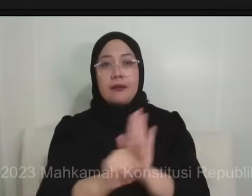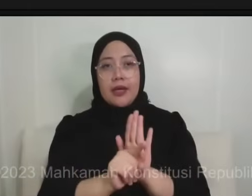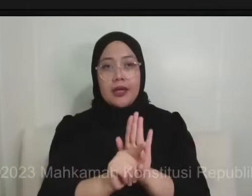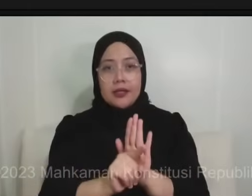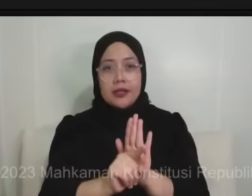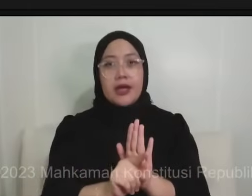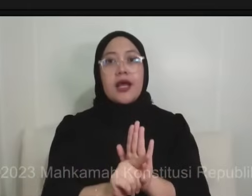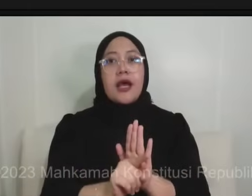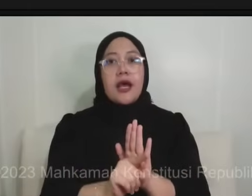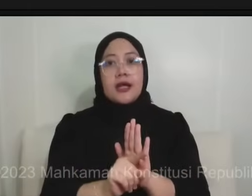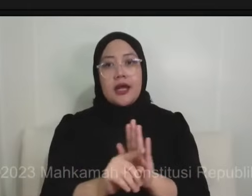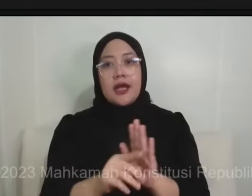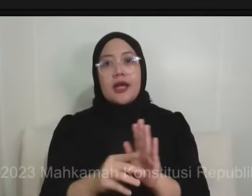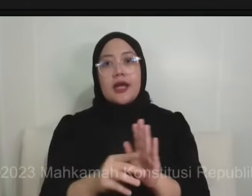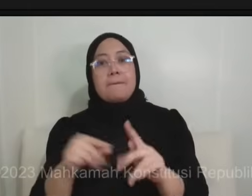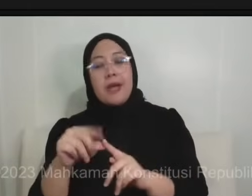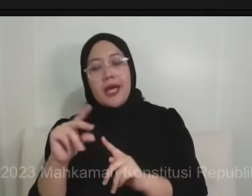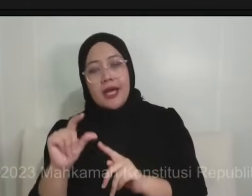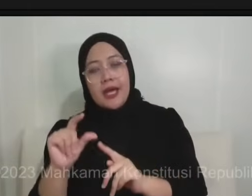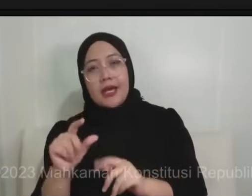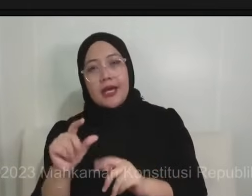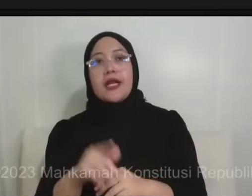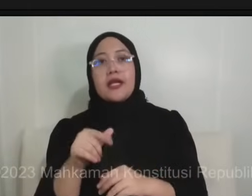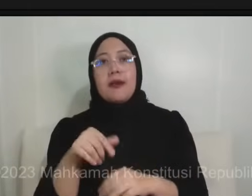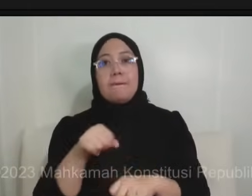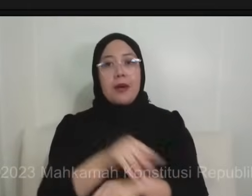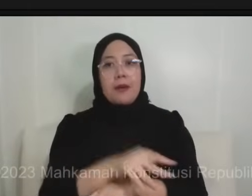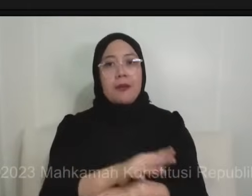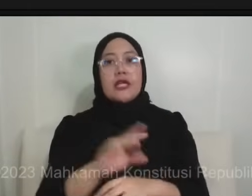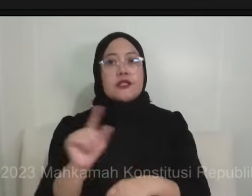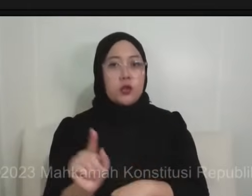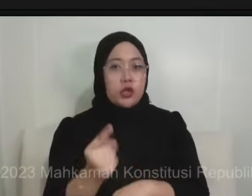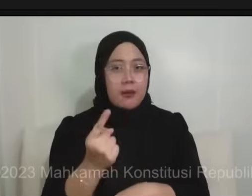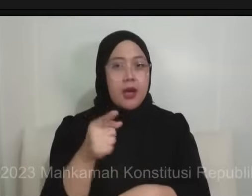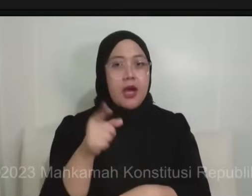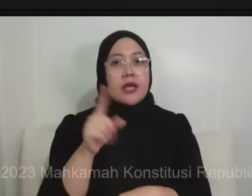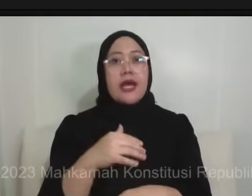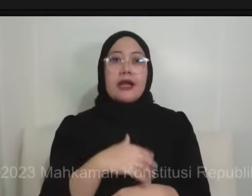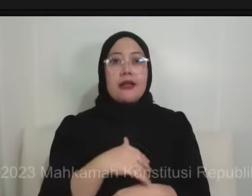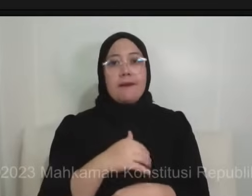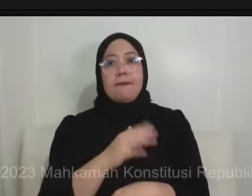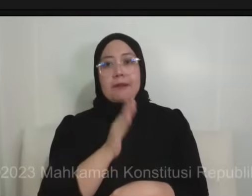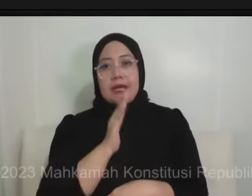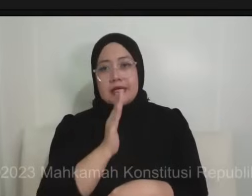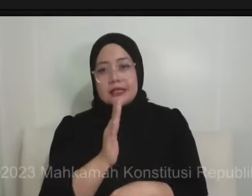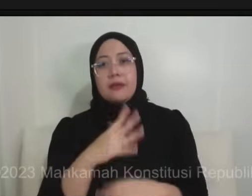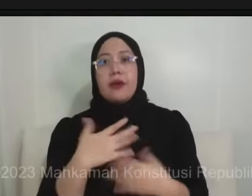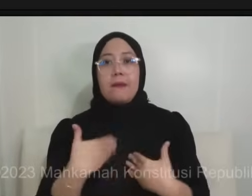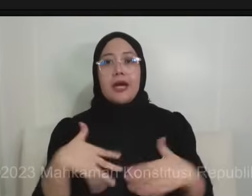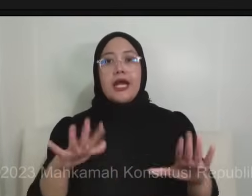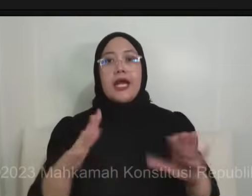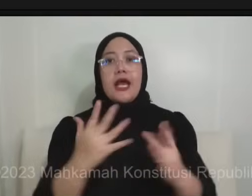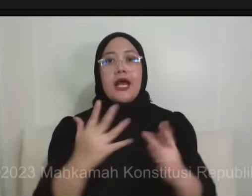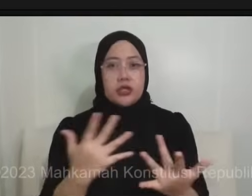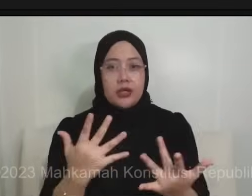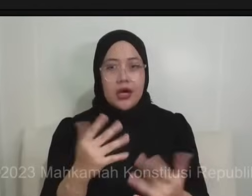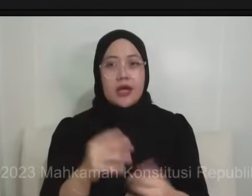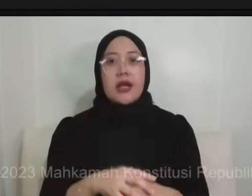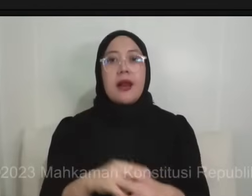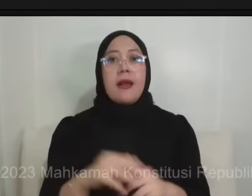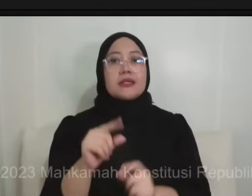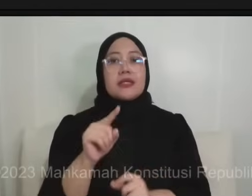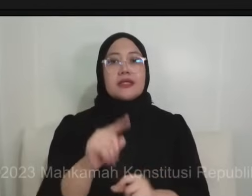refleksi serta implementasi utama dari prinsip an rakyat sebagaimana yang diatur dalam pasal 1 ayat 2